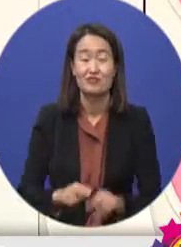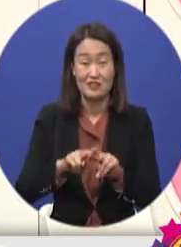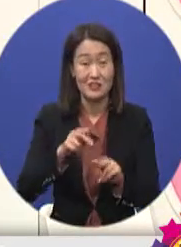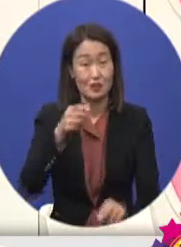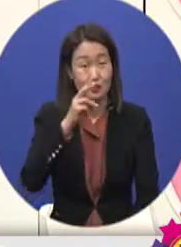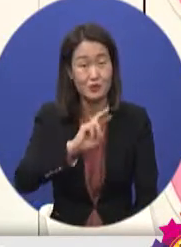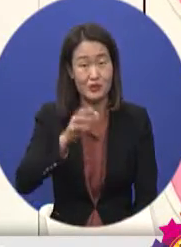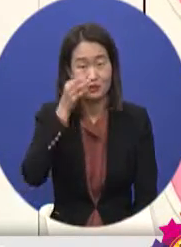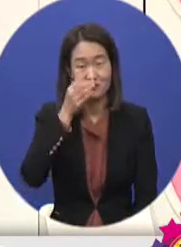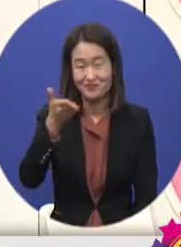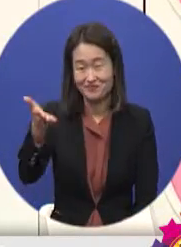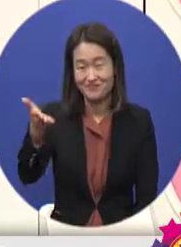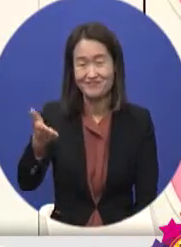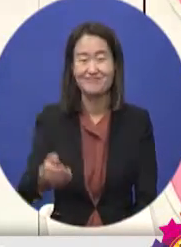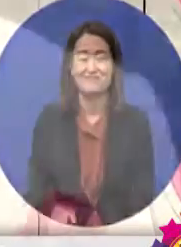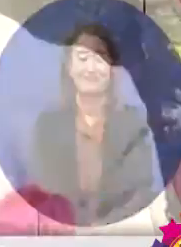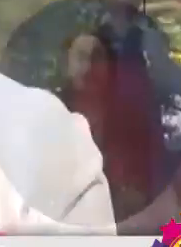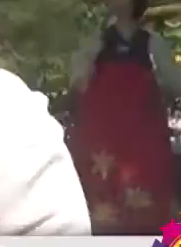춘향아 보내드리겠습니다.